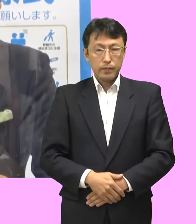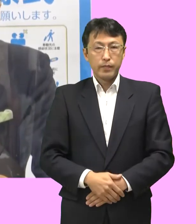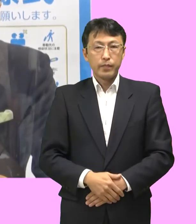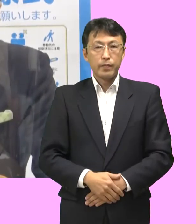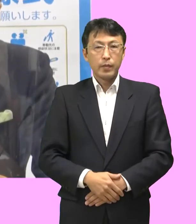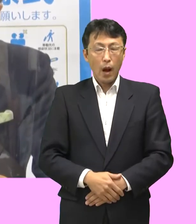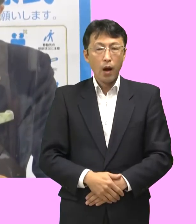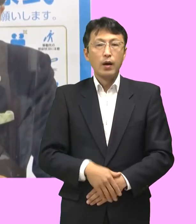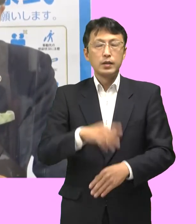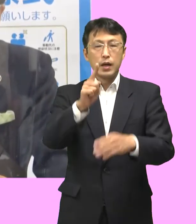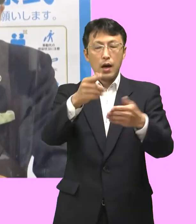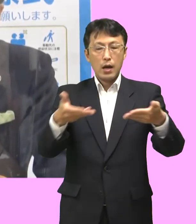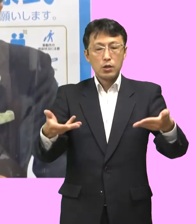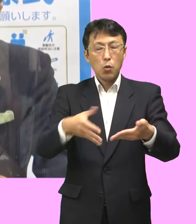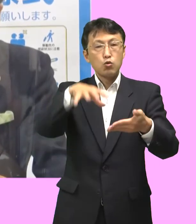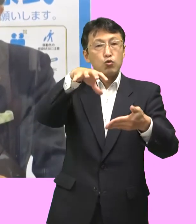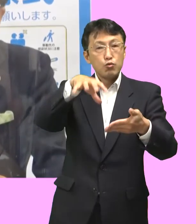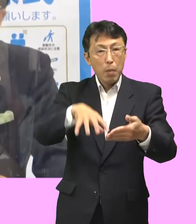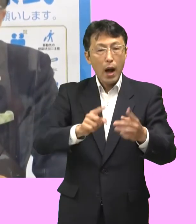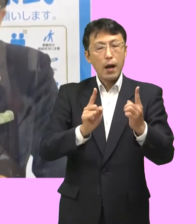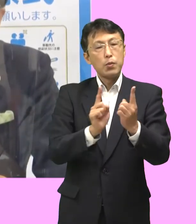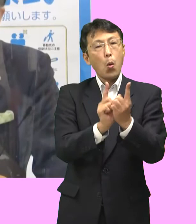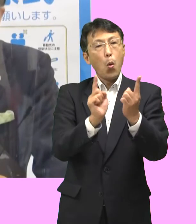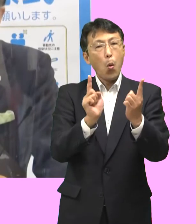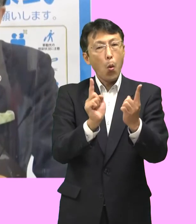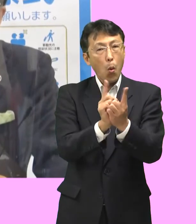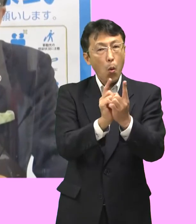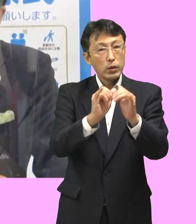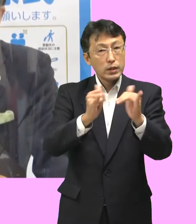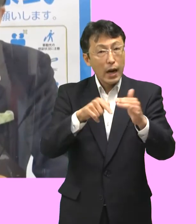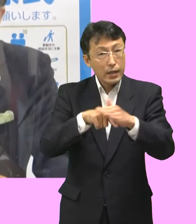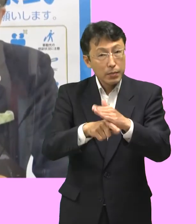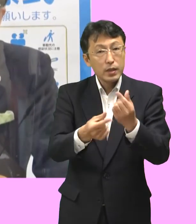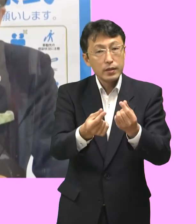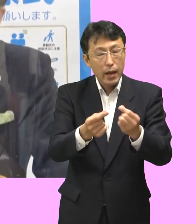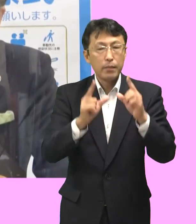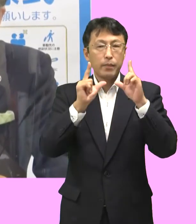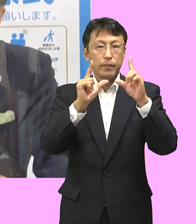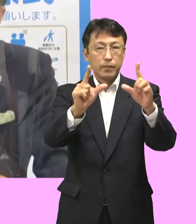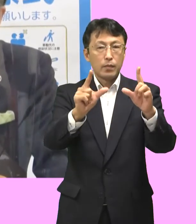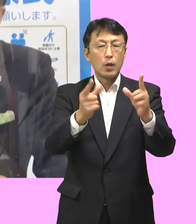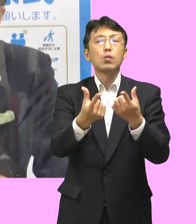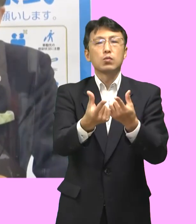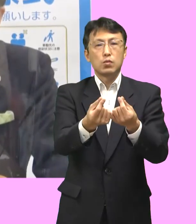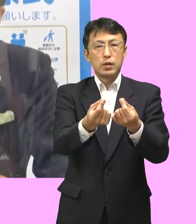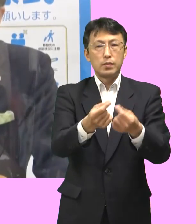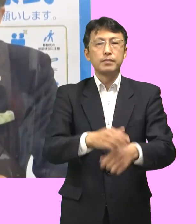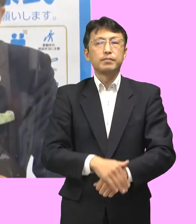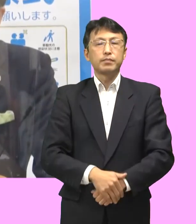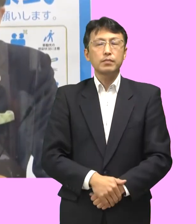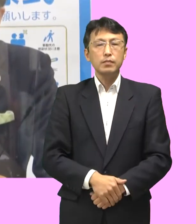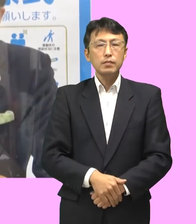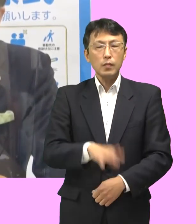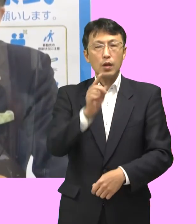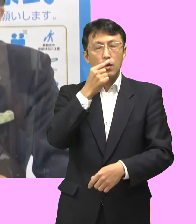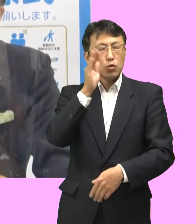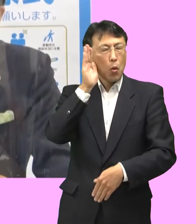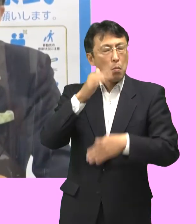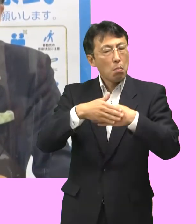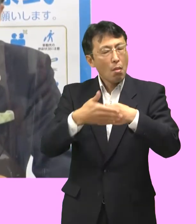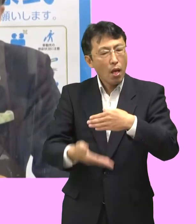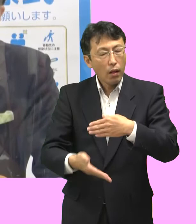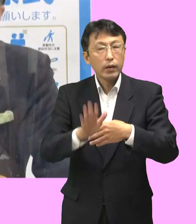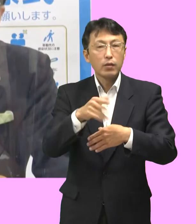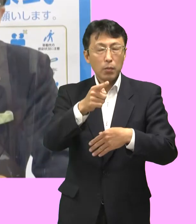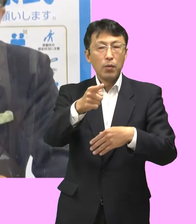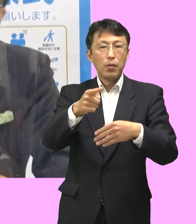触者。 はい。 はい、すみません、ちょっと聞き漏らしてしまったので、2週間以内に県外に仕事で滞在したという